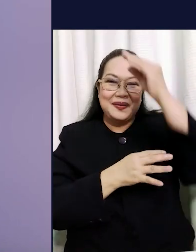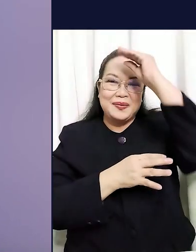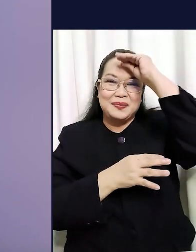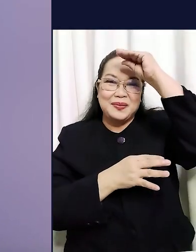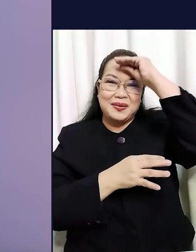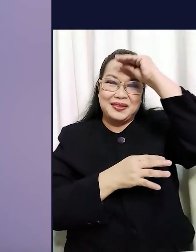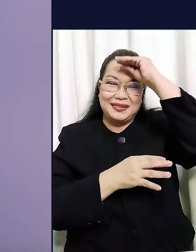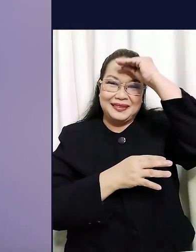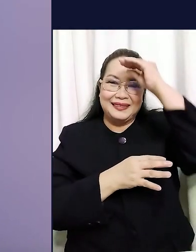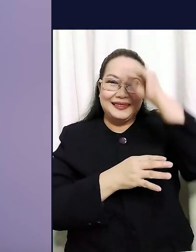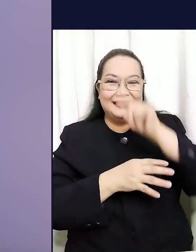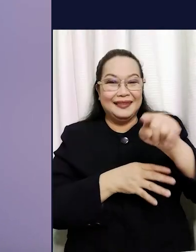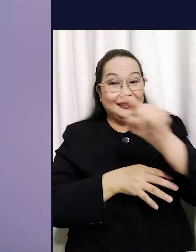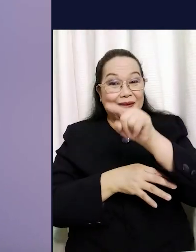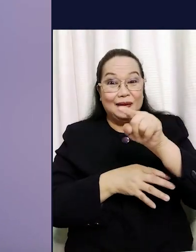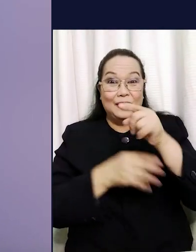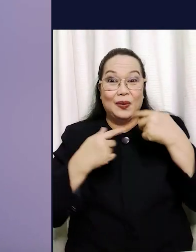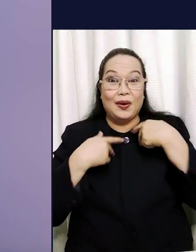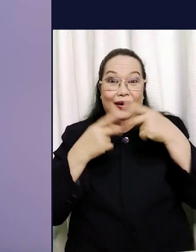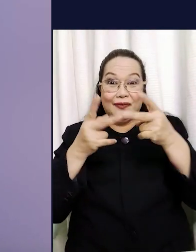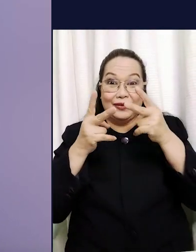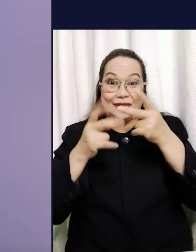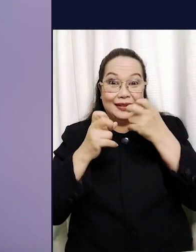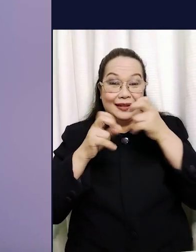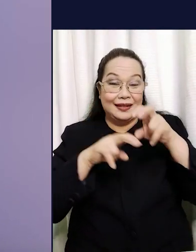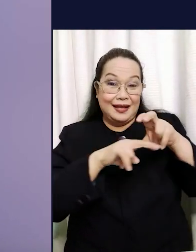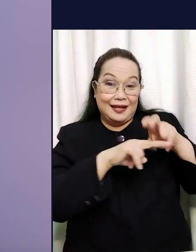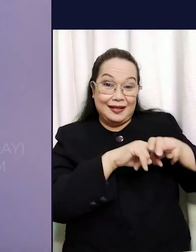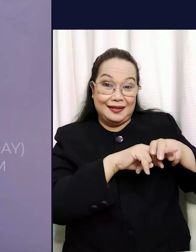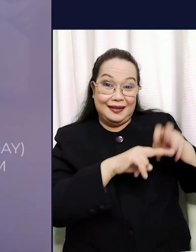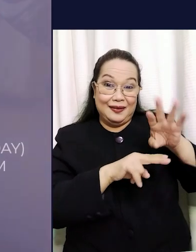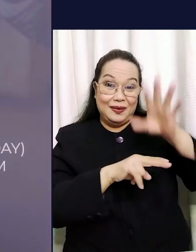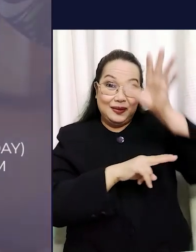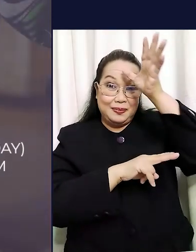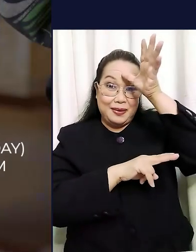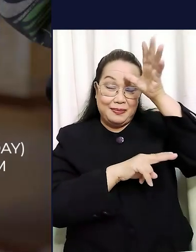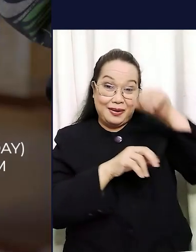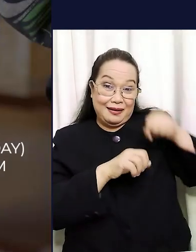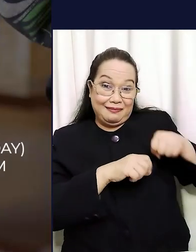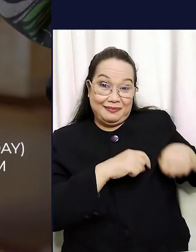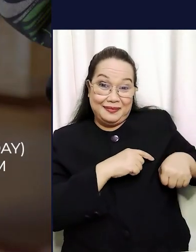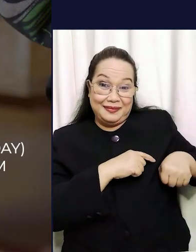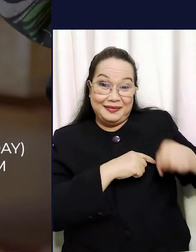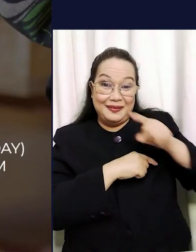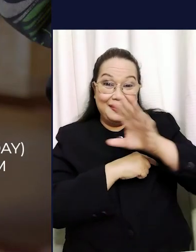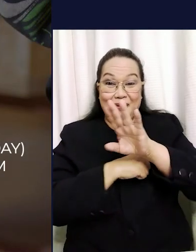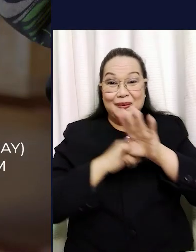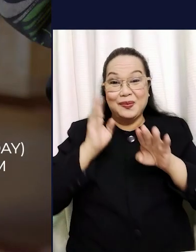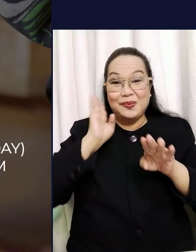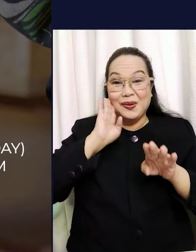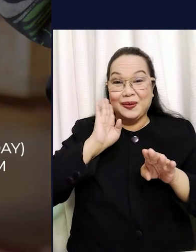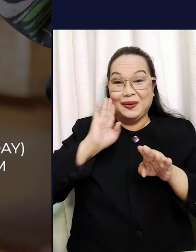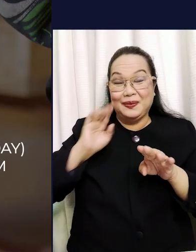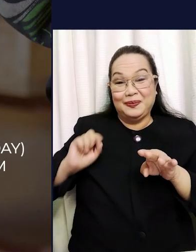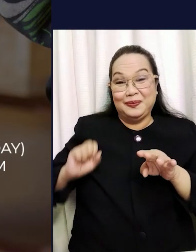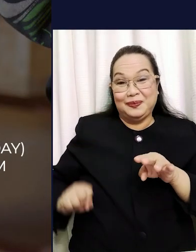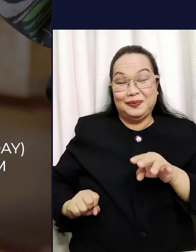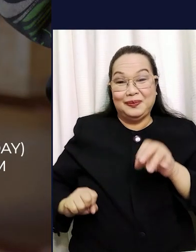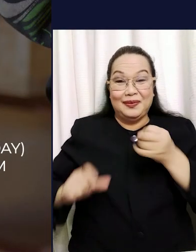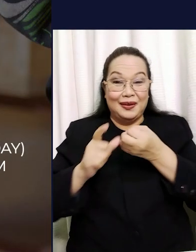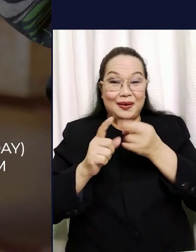mga kalalakihan na nandiyan. Kung katabi nyo po yung tatay mo, o yung kuya